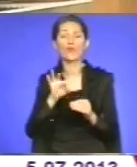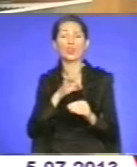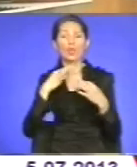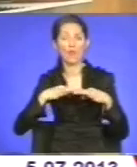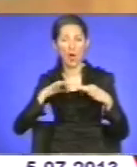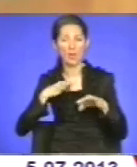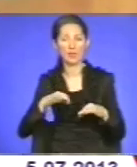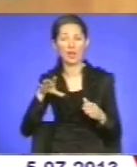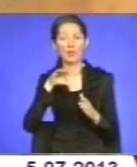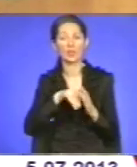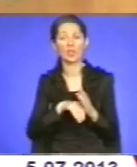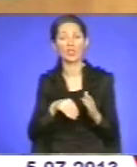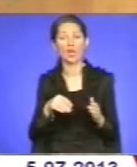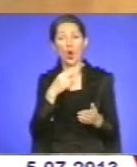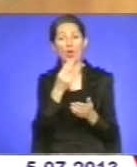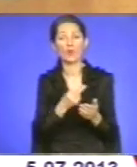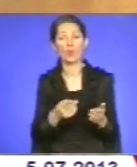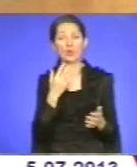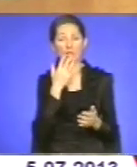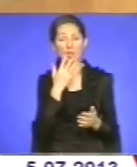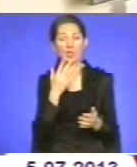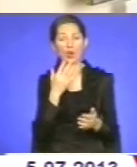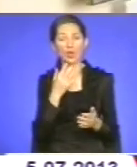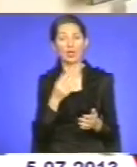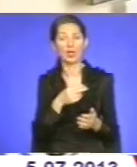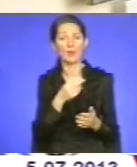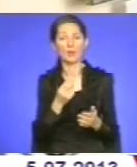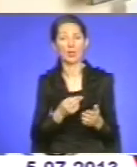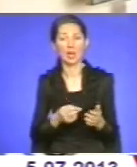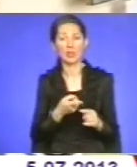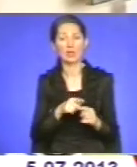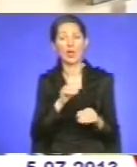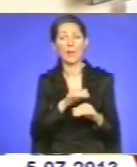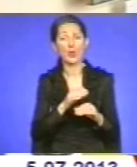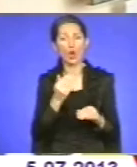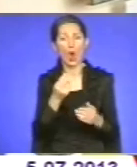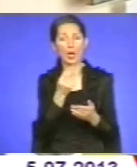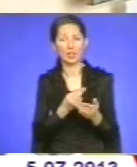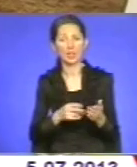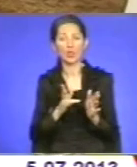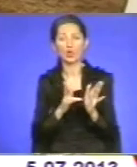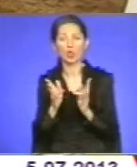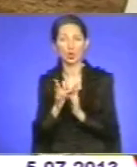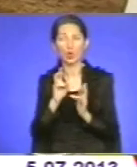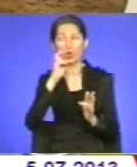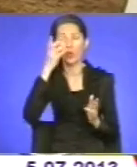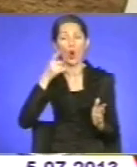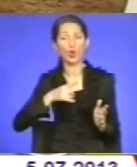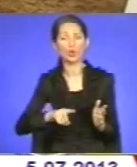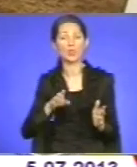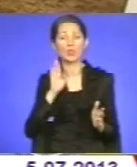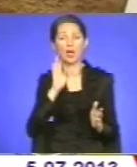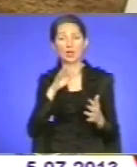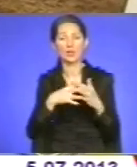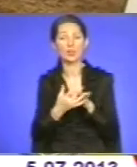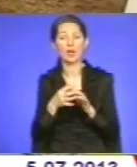Це підтверджують його картини «Ісус Христос», «Богородиця», «Сільська Мадонна». Серед іконостасів, які він розмалював,